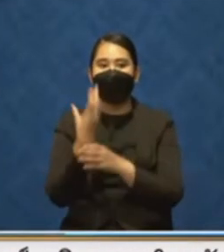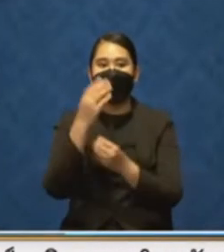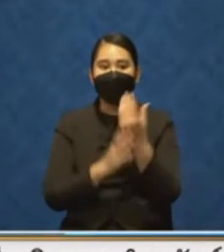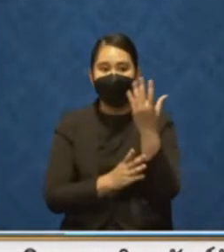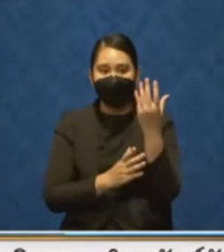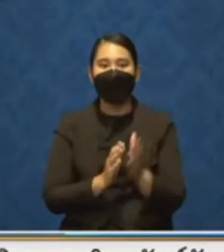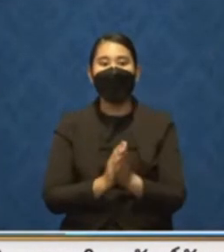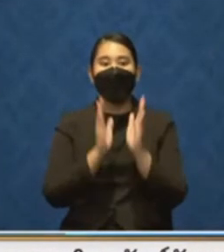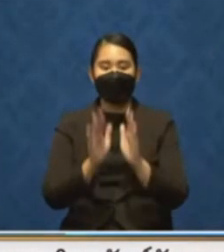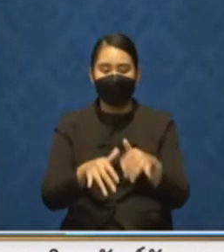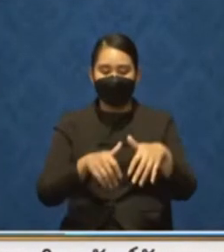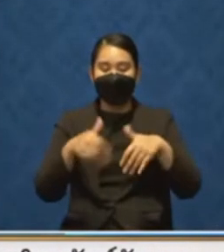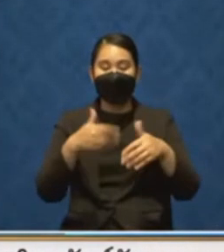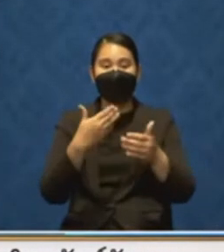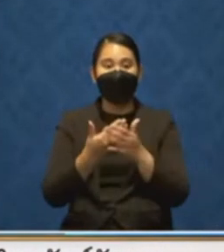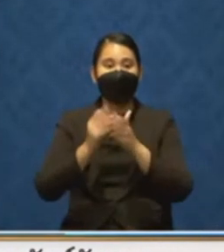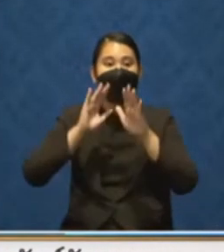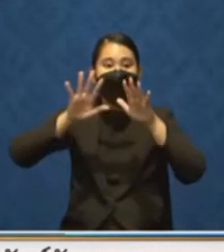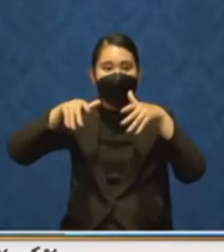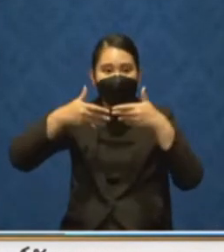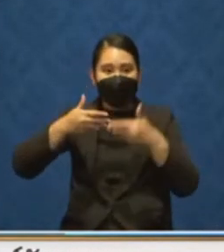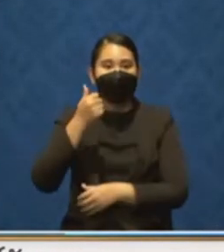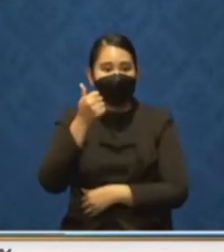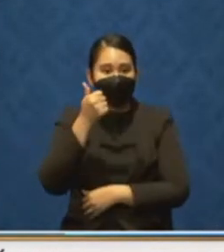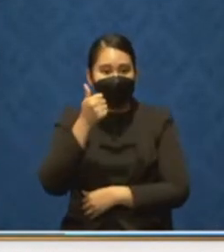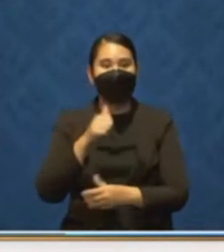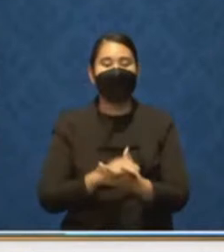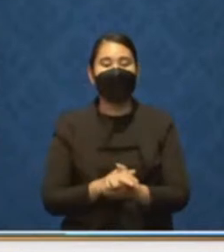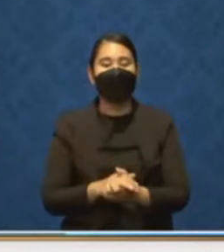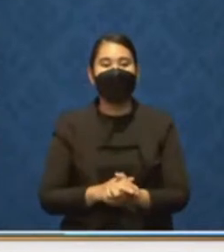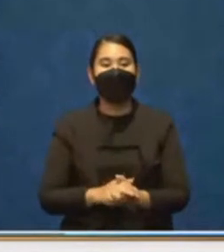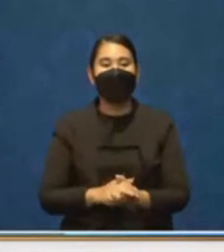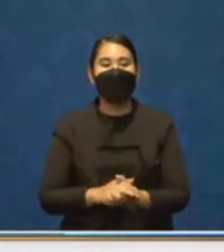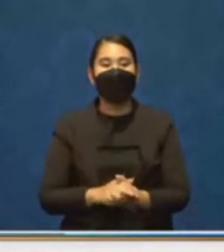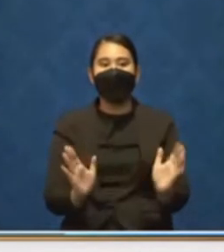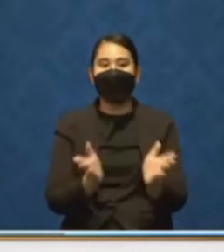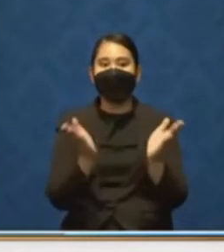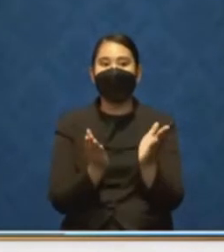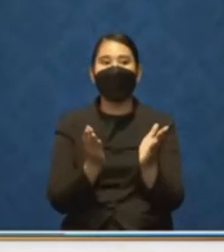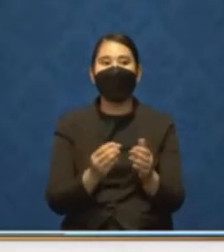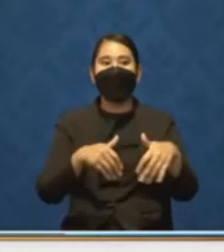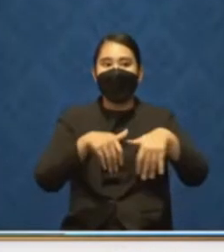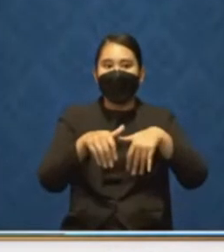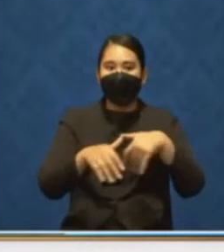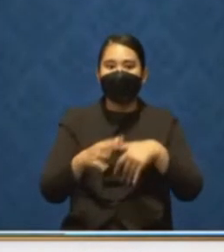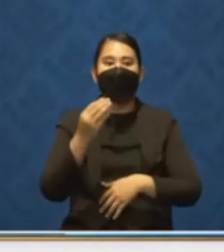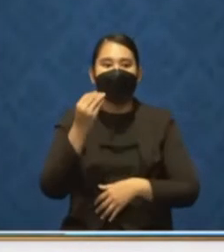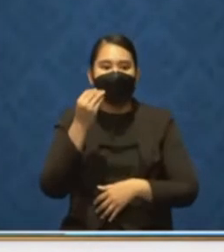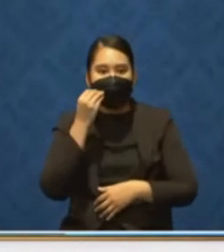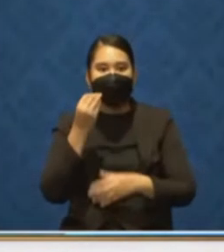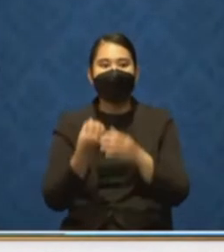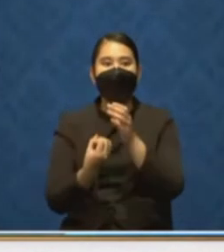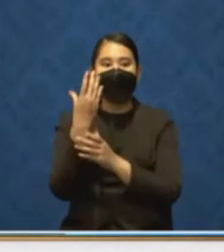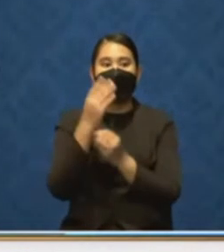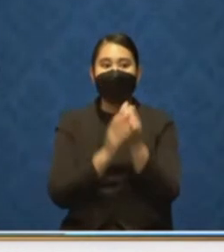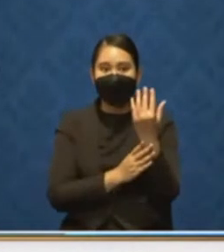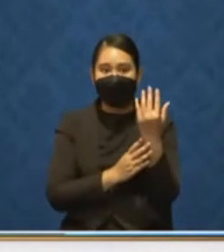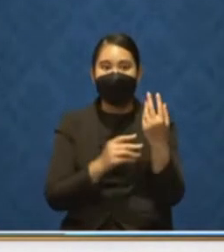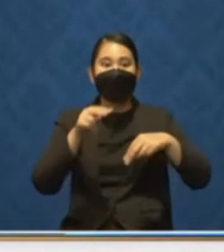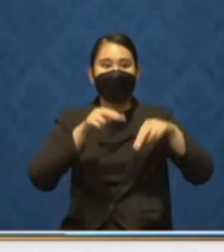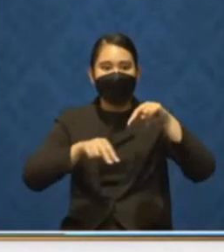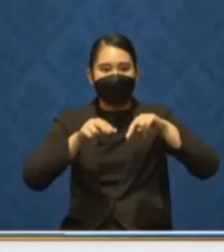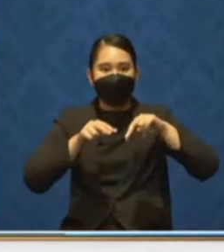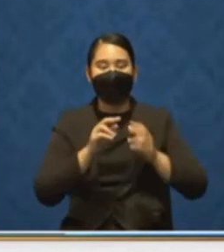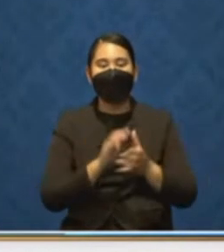แล้วเราก็ทำคนในชุมชนกฎหมายป่าชุมชนสงสัยมันคนอยู่กับป่าชุมชนหากินได้ดูแลป่าวคู่กันไปด้วยอันนี้มันต้องไป